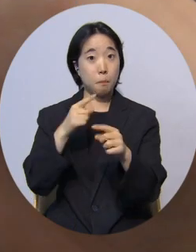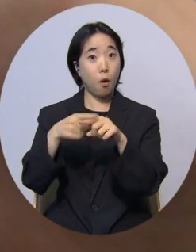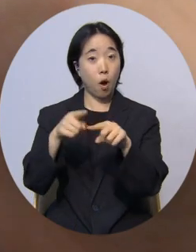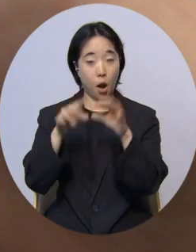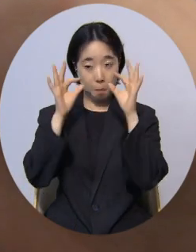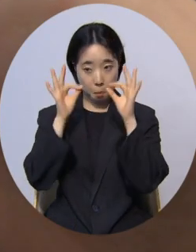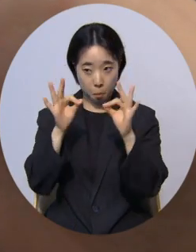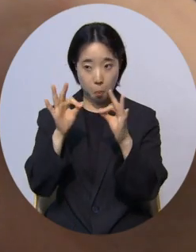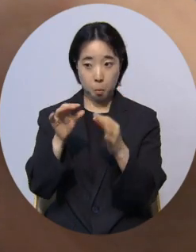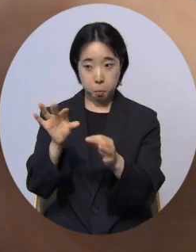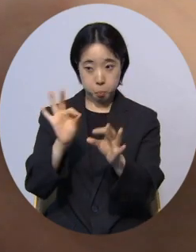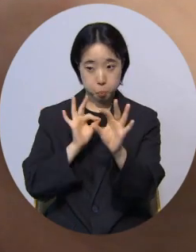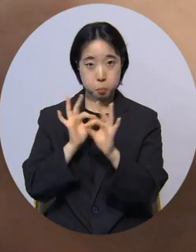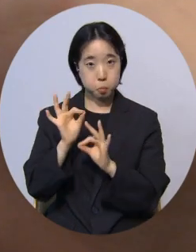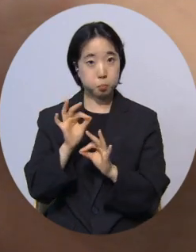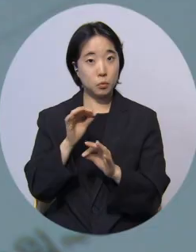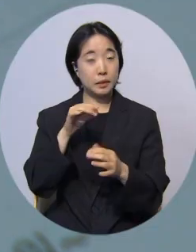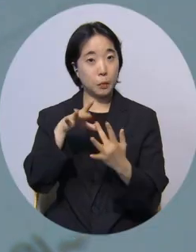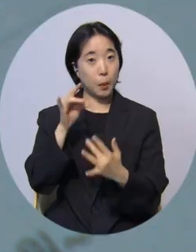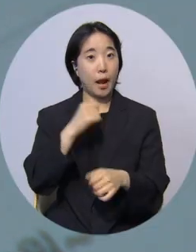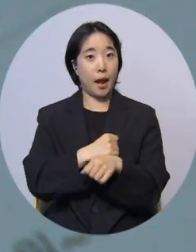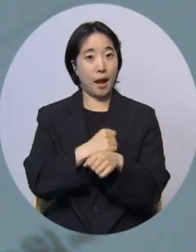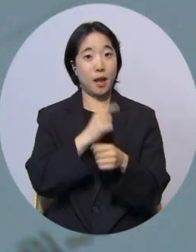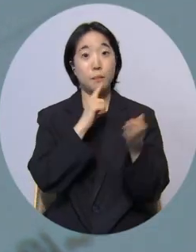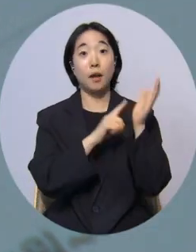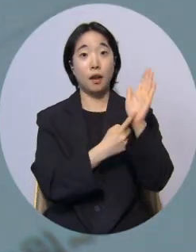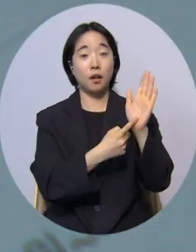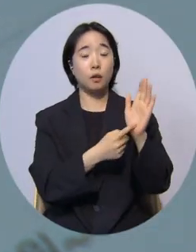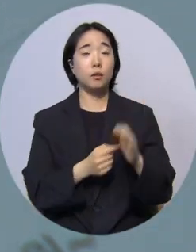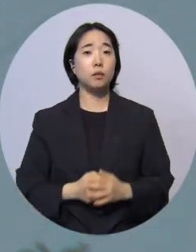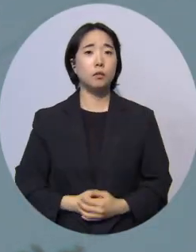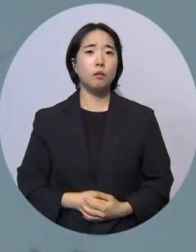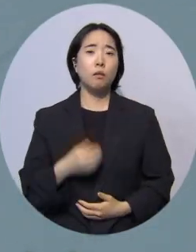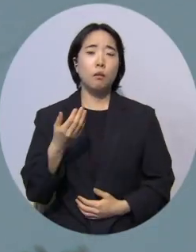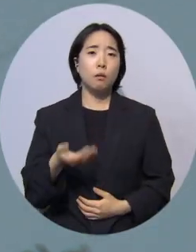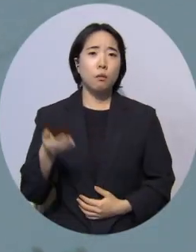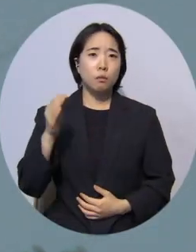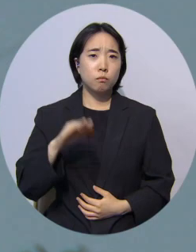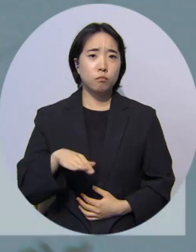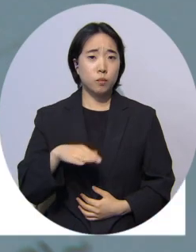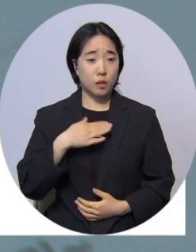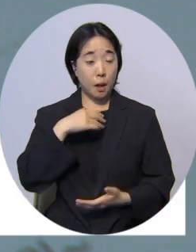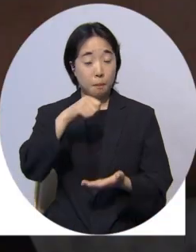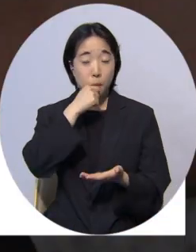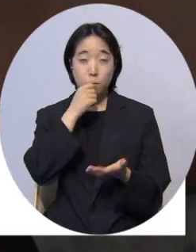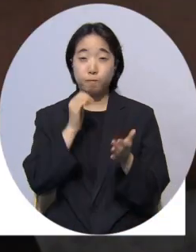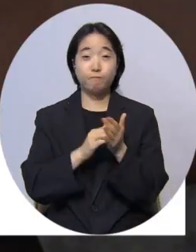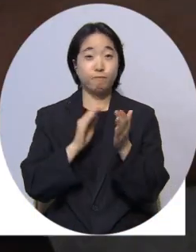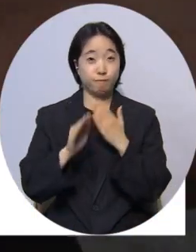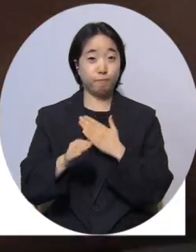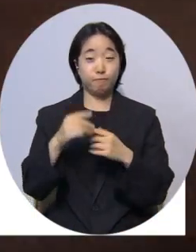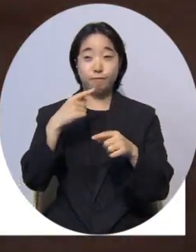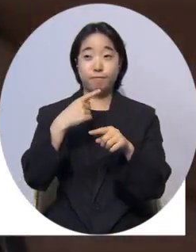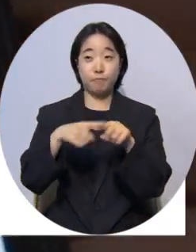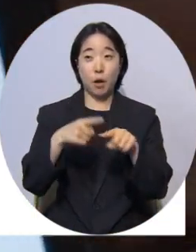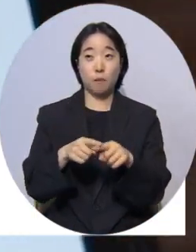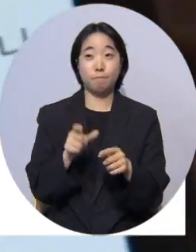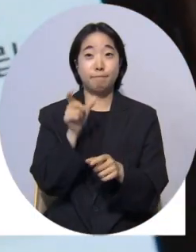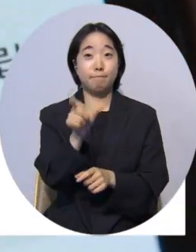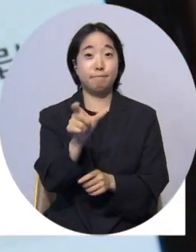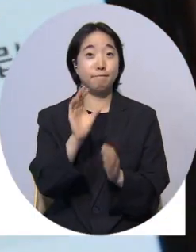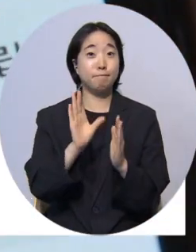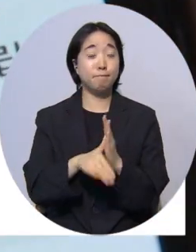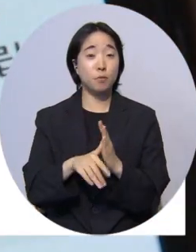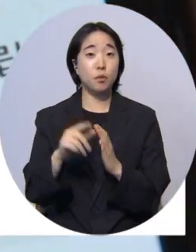참고한다고 응답했습니다 하지만 소비자가 음식 관련 후기를 남기는 조건으로 점주에게 추가 음식이나